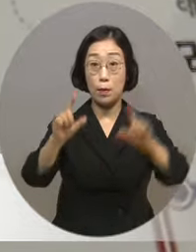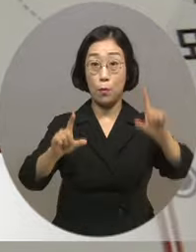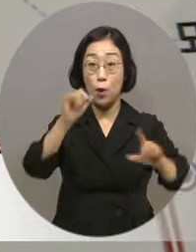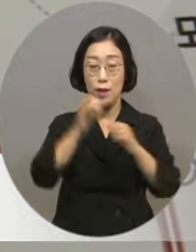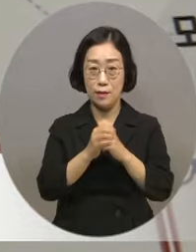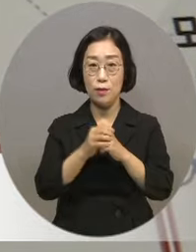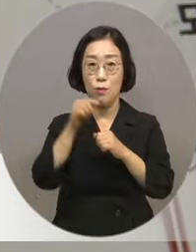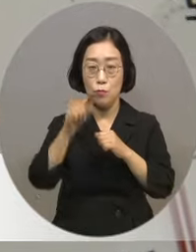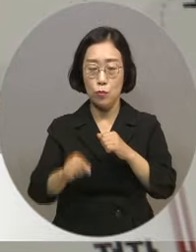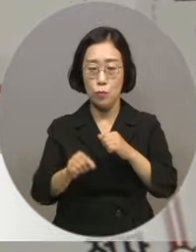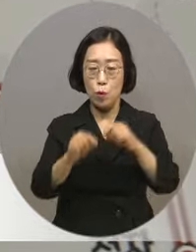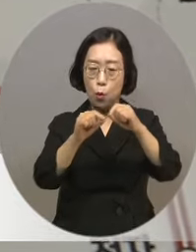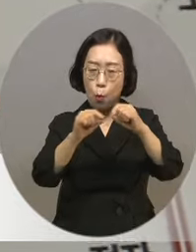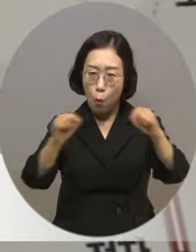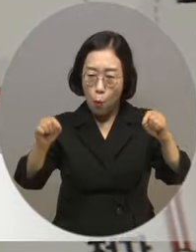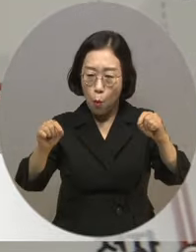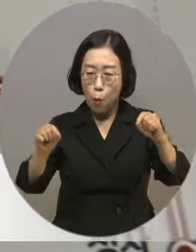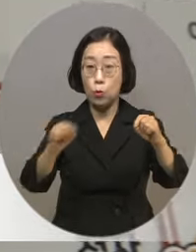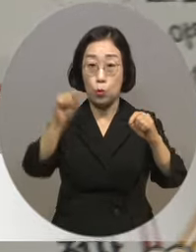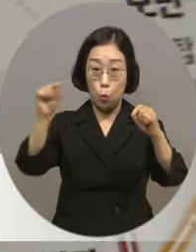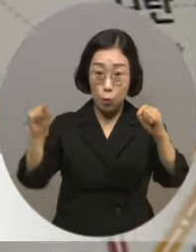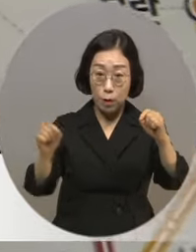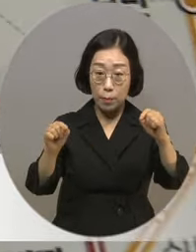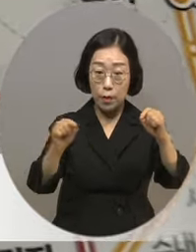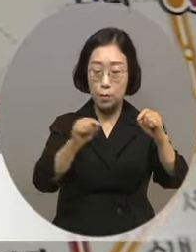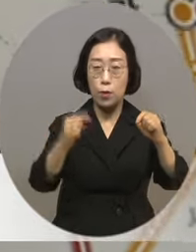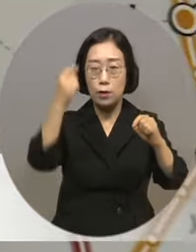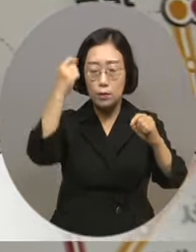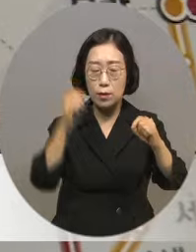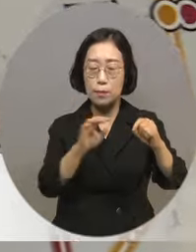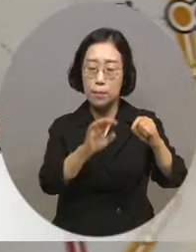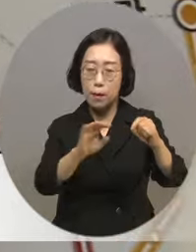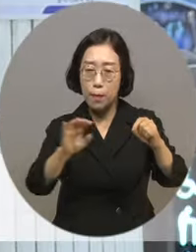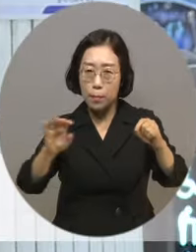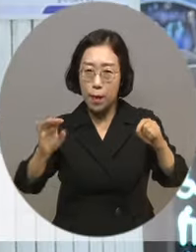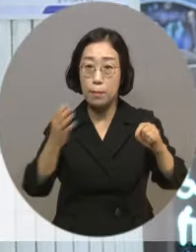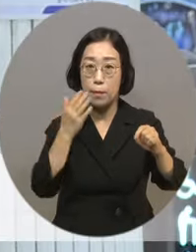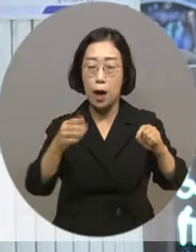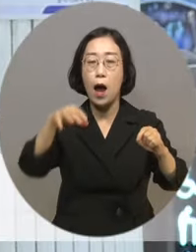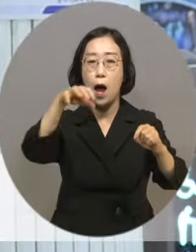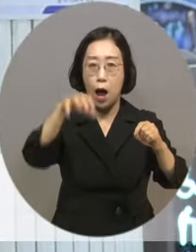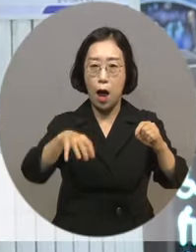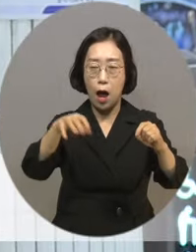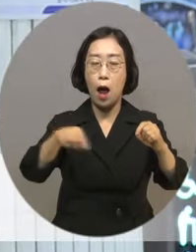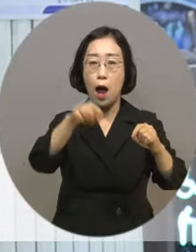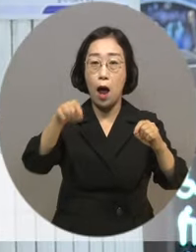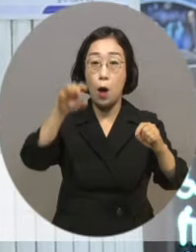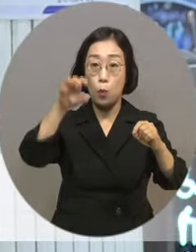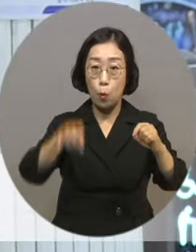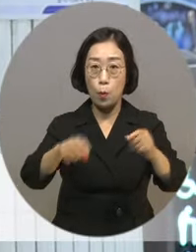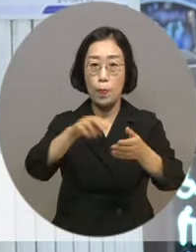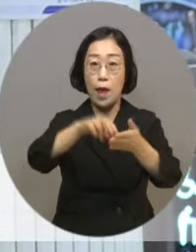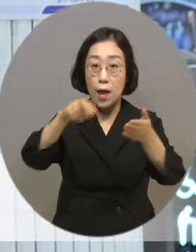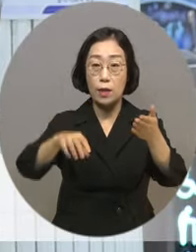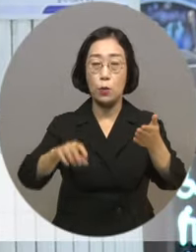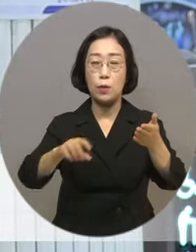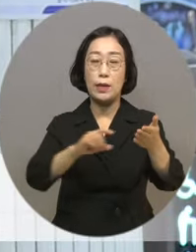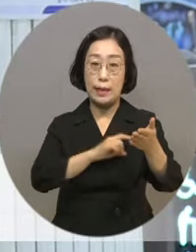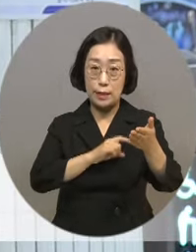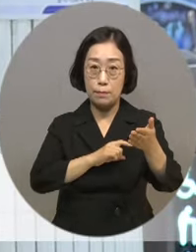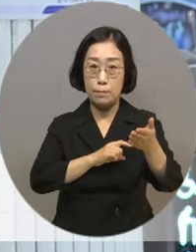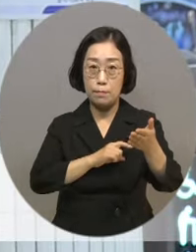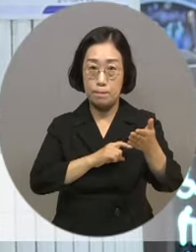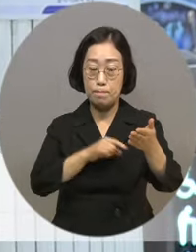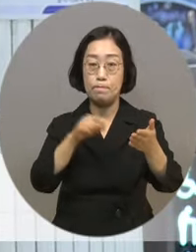줄 가다가 동그라미 또 줄 가다가 동그라미 이렇게 되어 있어서 아 여기 동그라미는 정차역이 무슨역 이구나